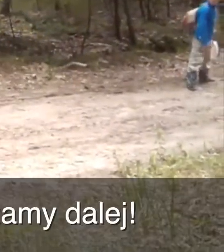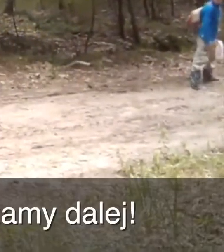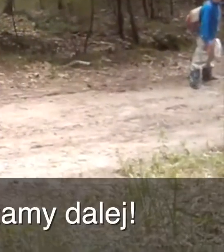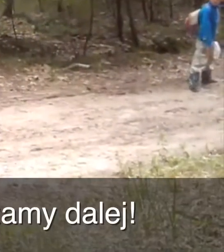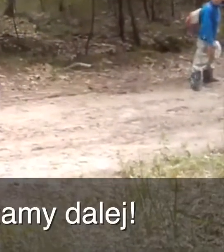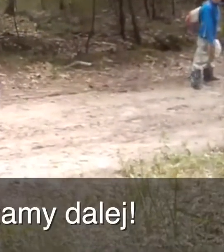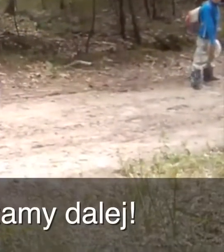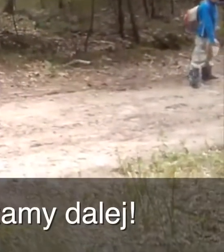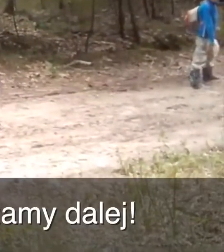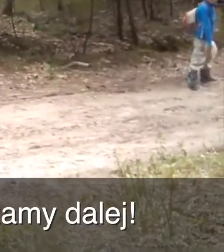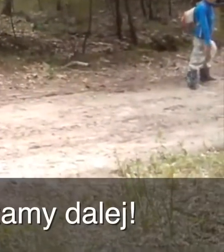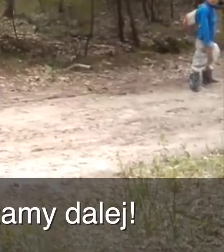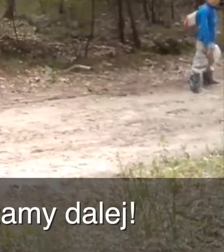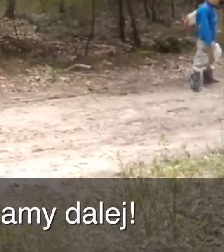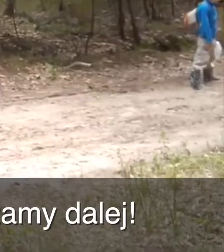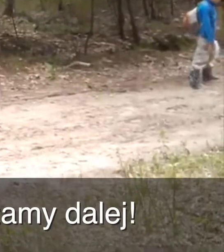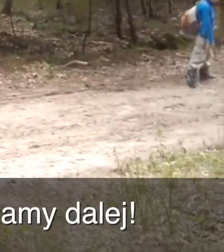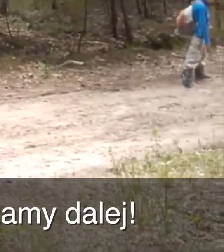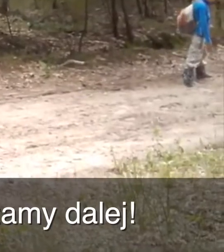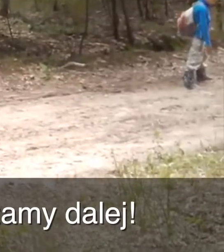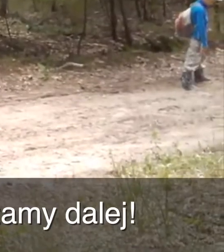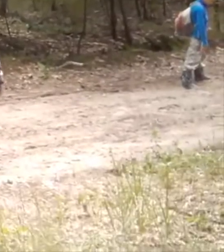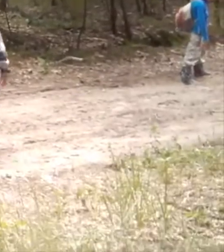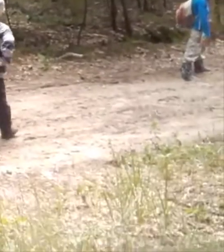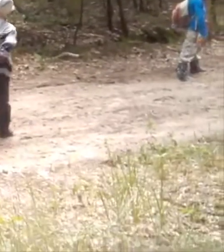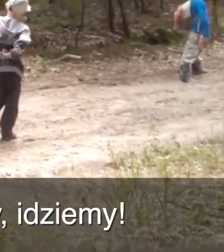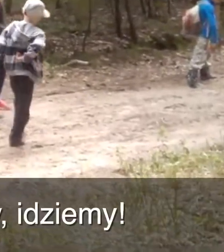Szybko przejmujemy, sprawnie i ruszamy dalej.